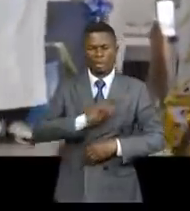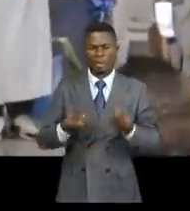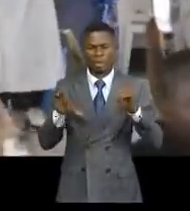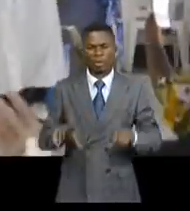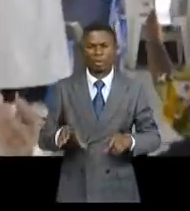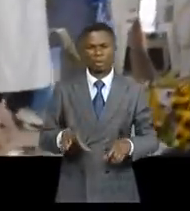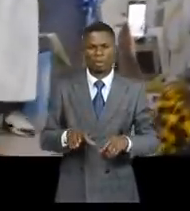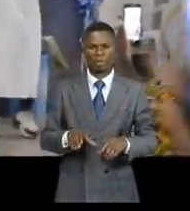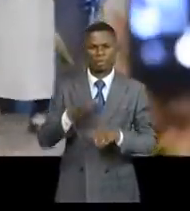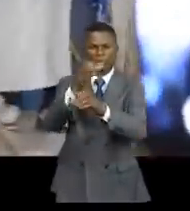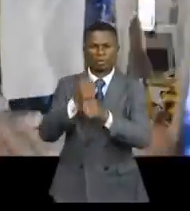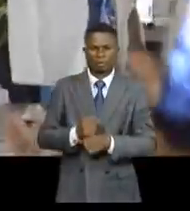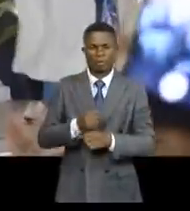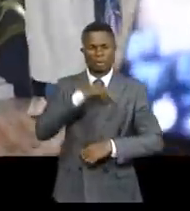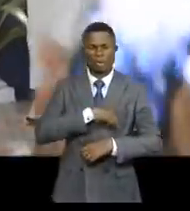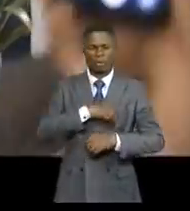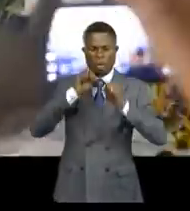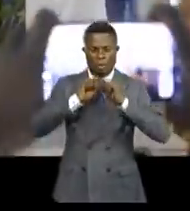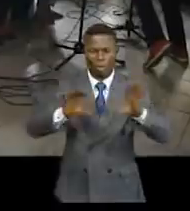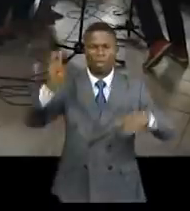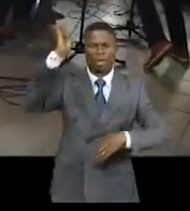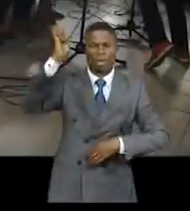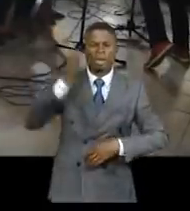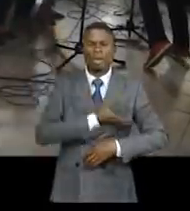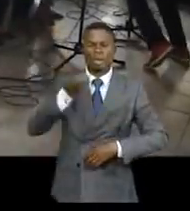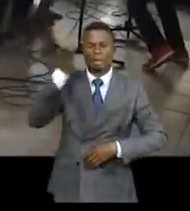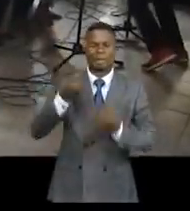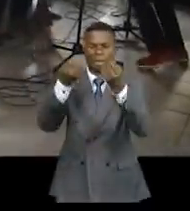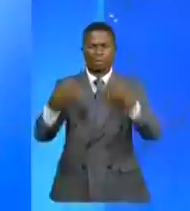Congo qui a reçu la mission d'évangéliser les âmes perdues.